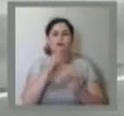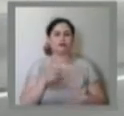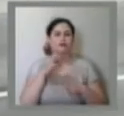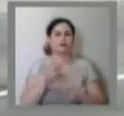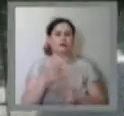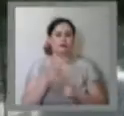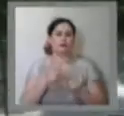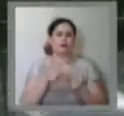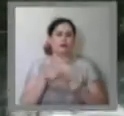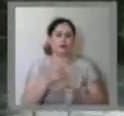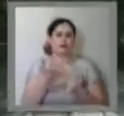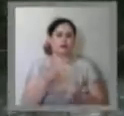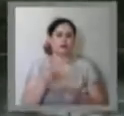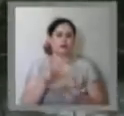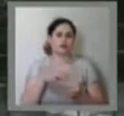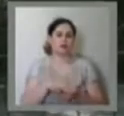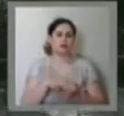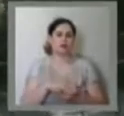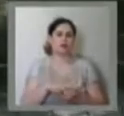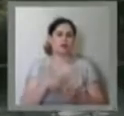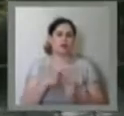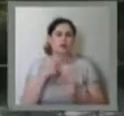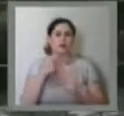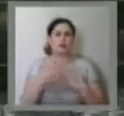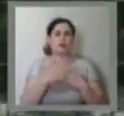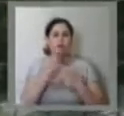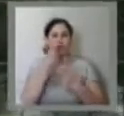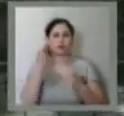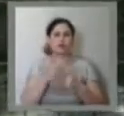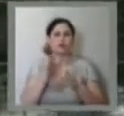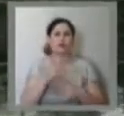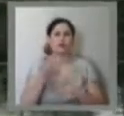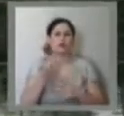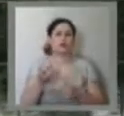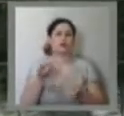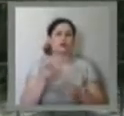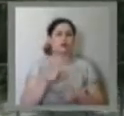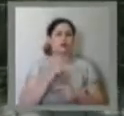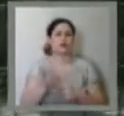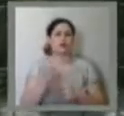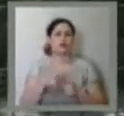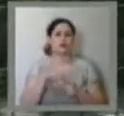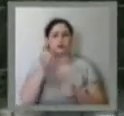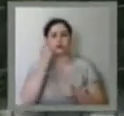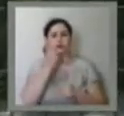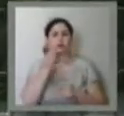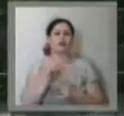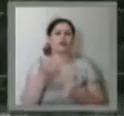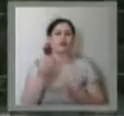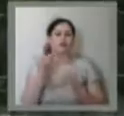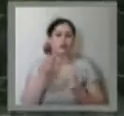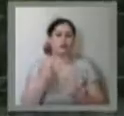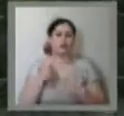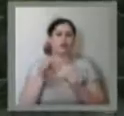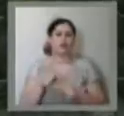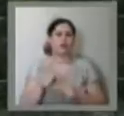і зараз. Попередили, що ми можемо тільки один раз залишити півострів, але дякуємо, що з сьогоднішнього дня ми можемо до тата